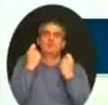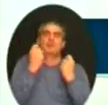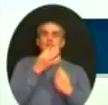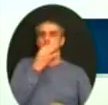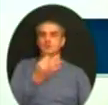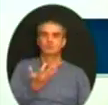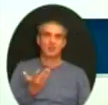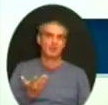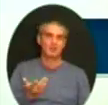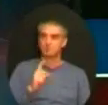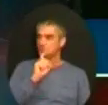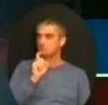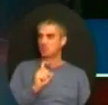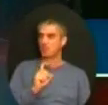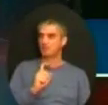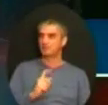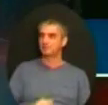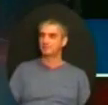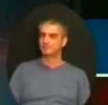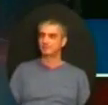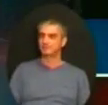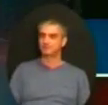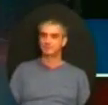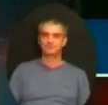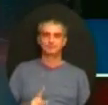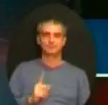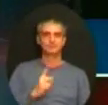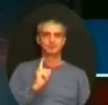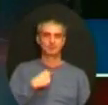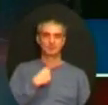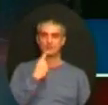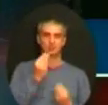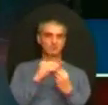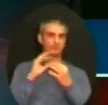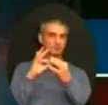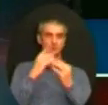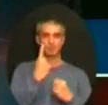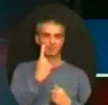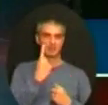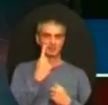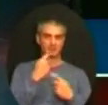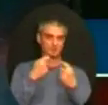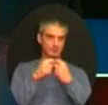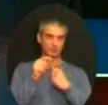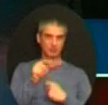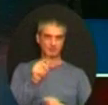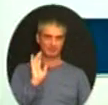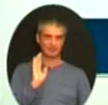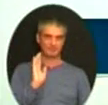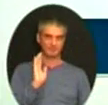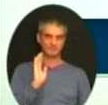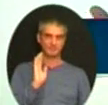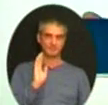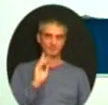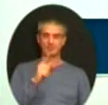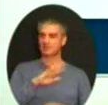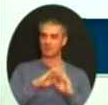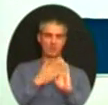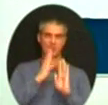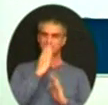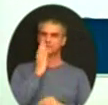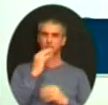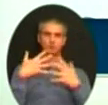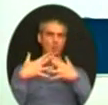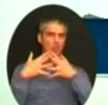מהשאלה. יכול להיות, כן. אבל אורית צריך להגיד רק משפט אחד בהקשרים האלה. זה הכל צביעות